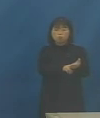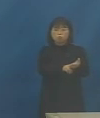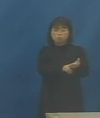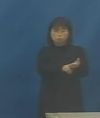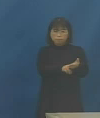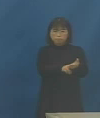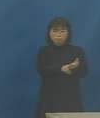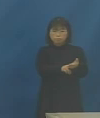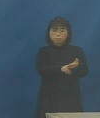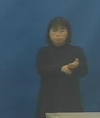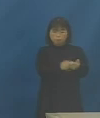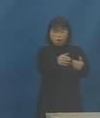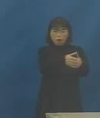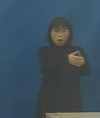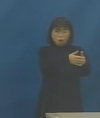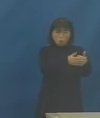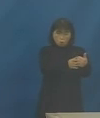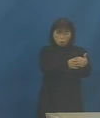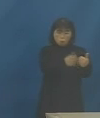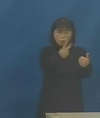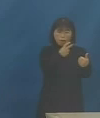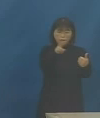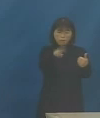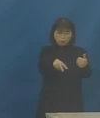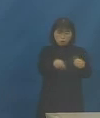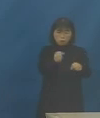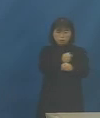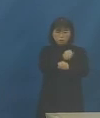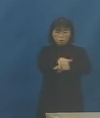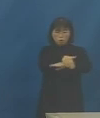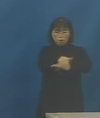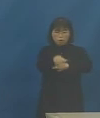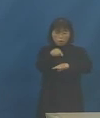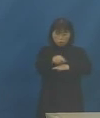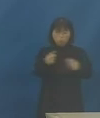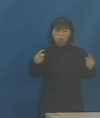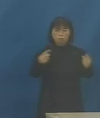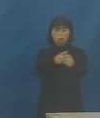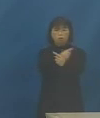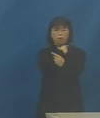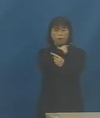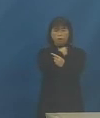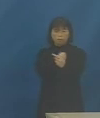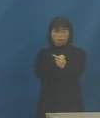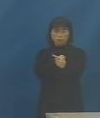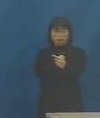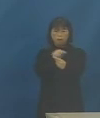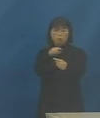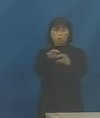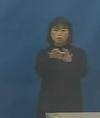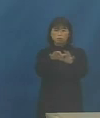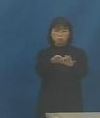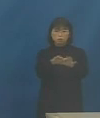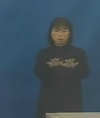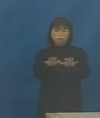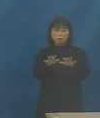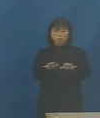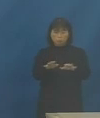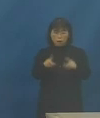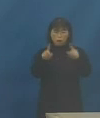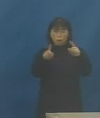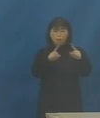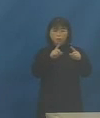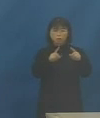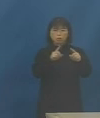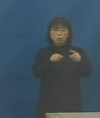であ農家保護管理事業計画の改定をしようということでありますではこれにつきましては現在パブリックコメントも